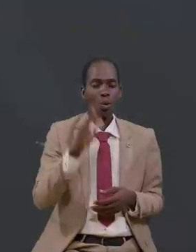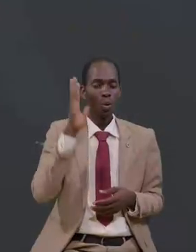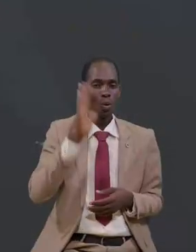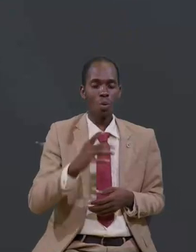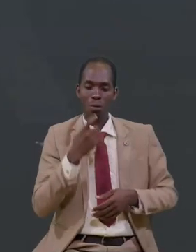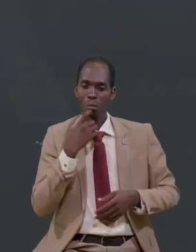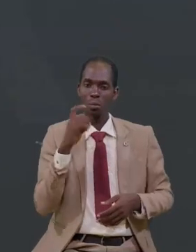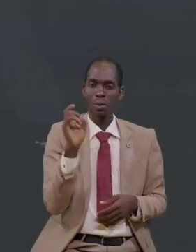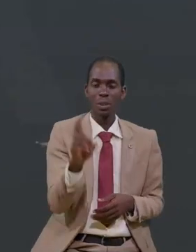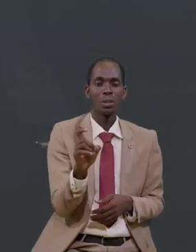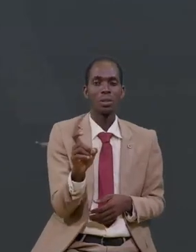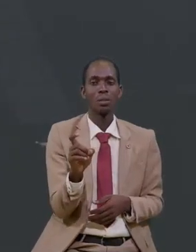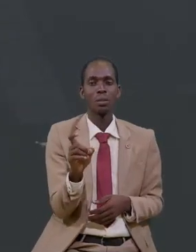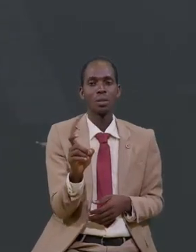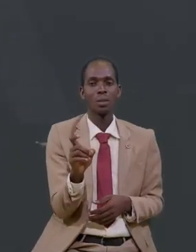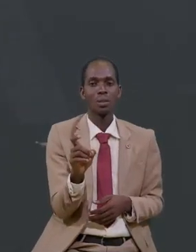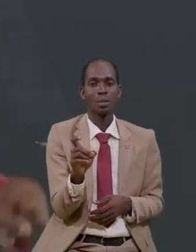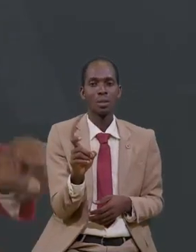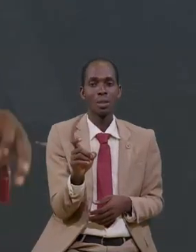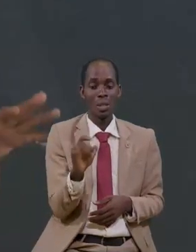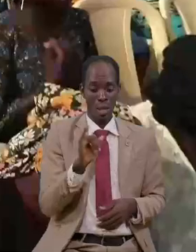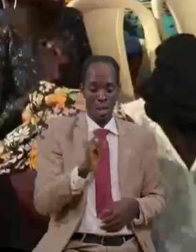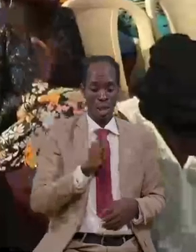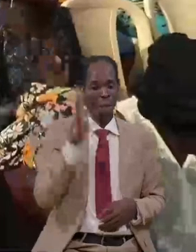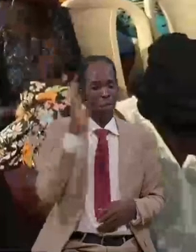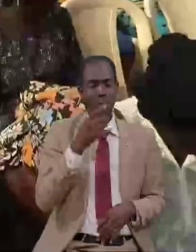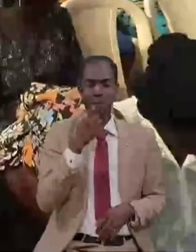décréter. Je vais décréter.